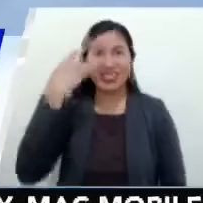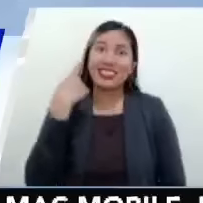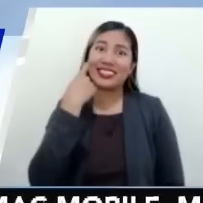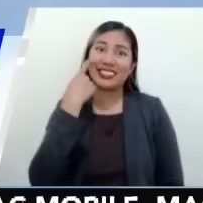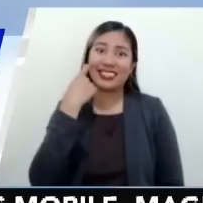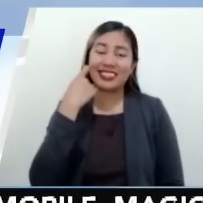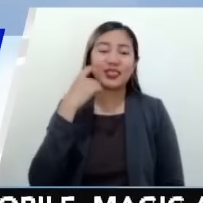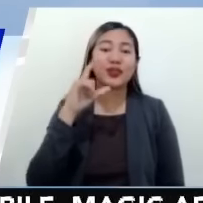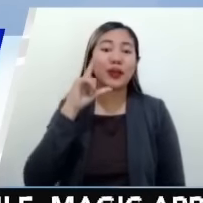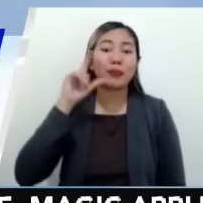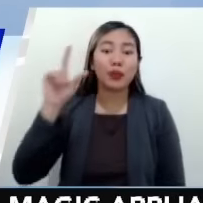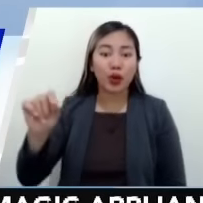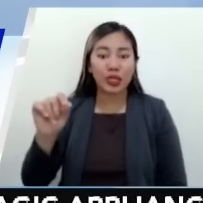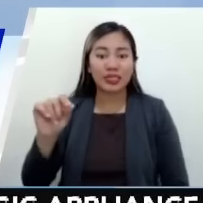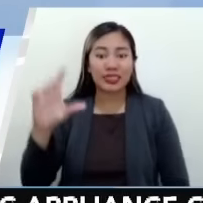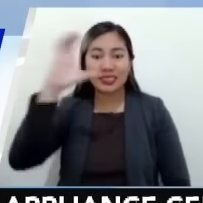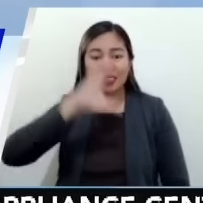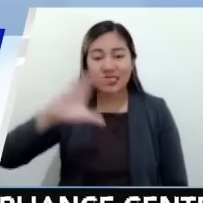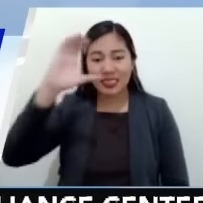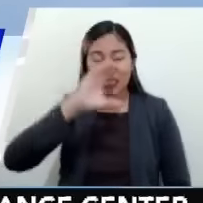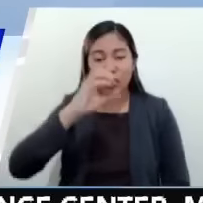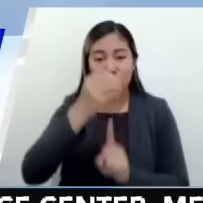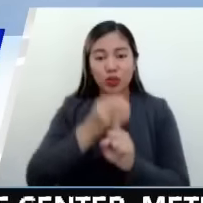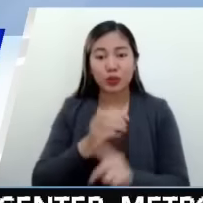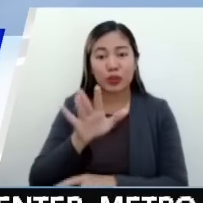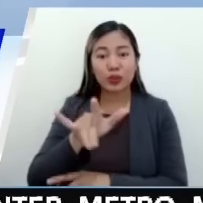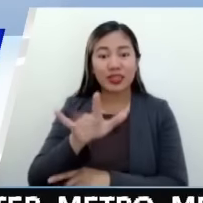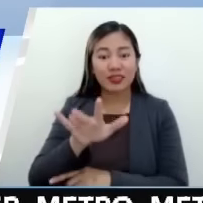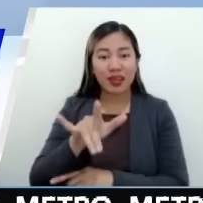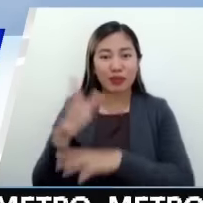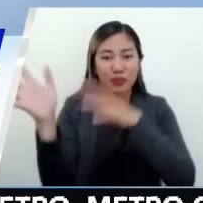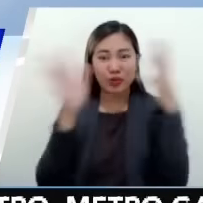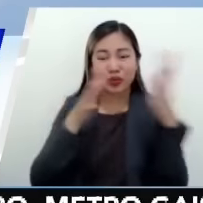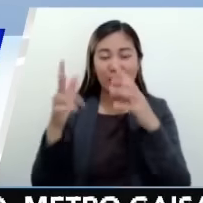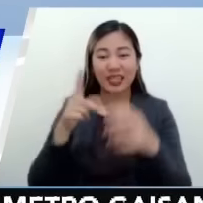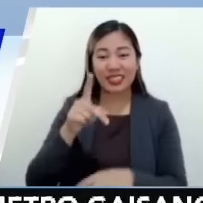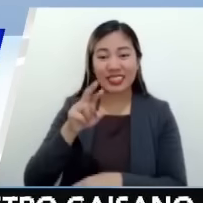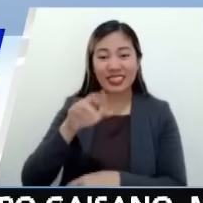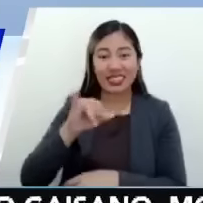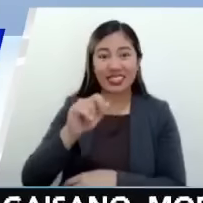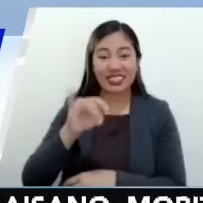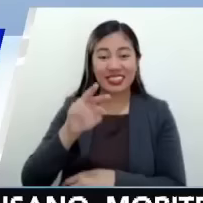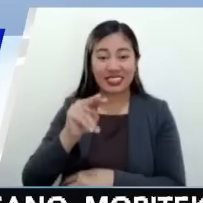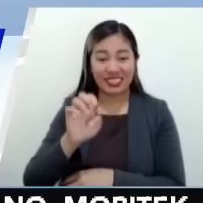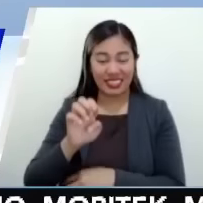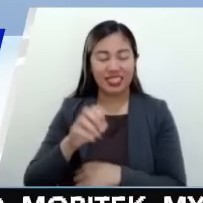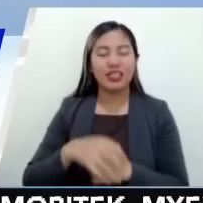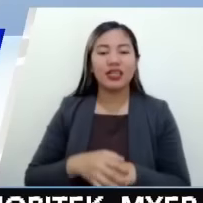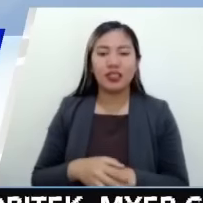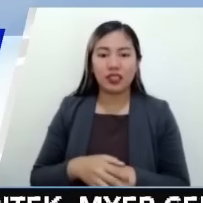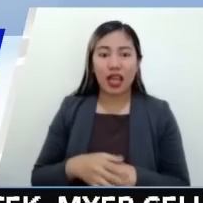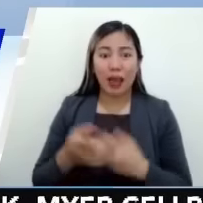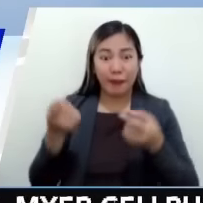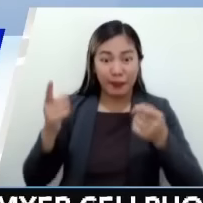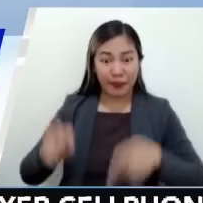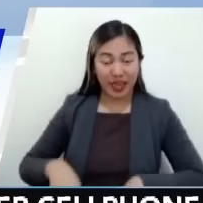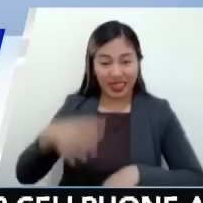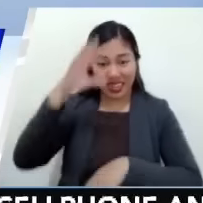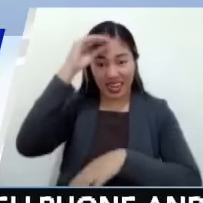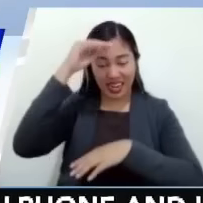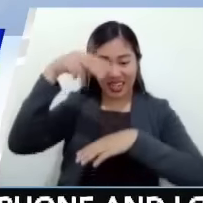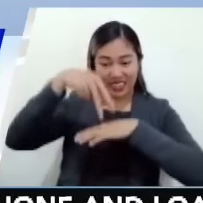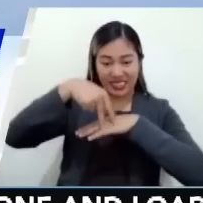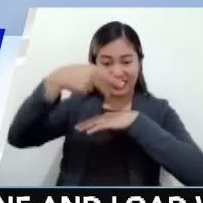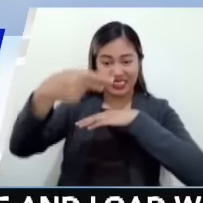October 25 sa kasagsagan ng Bagyong Christine. Ang lalaki tumalon sa Cagayan River sa bahagi ng Igig para kunin ang